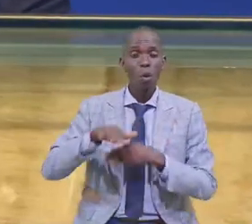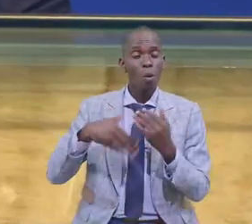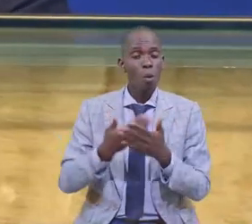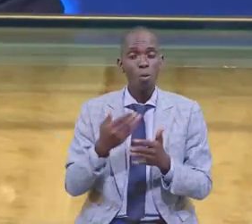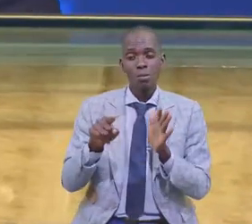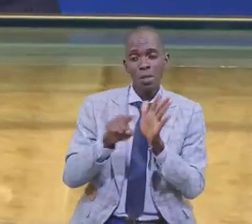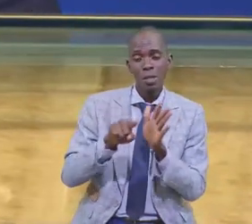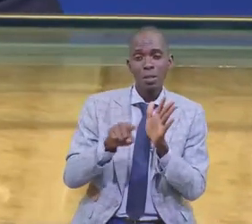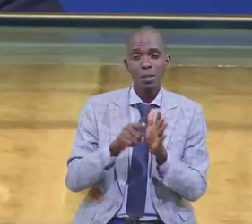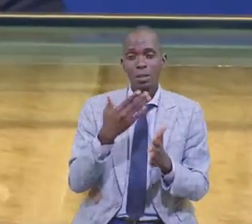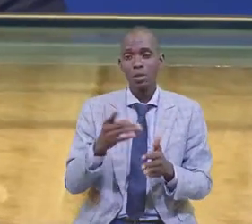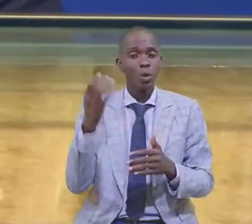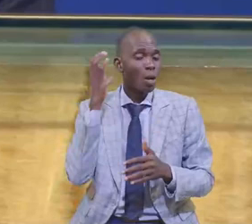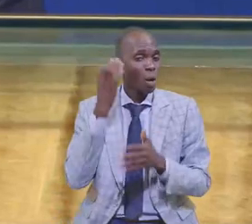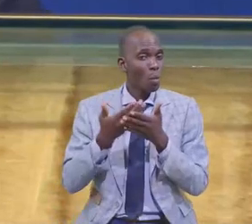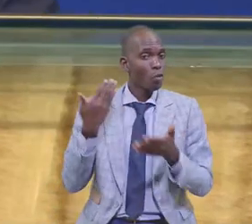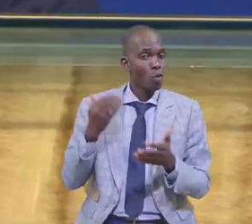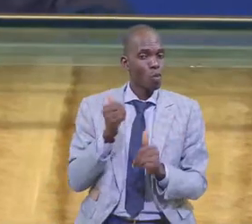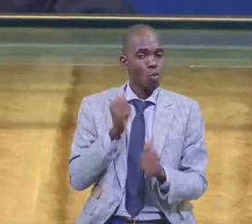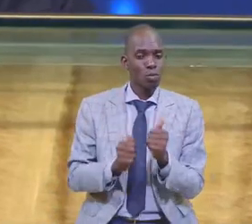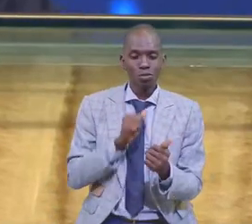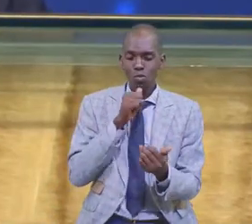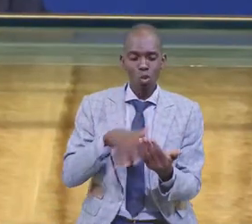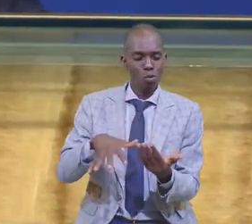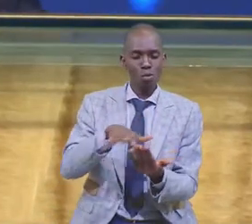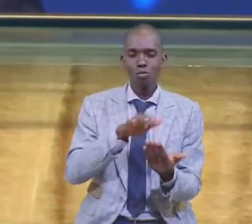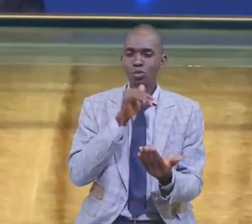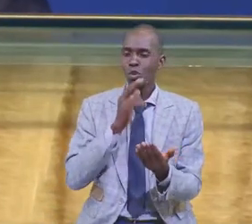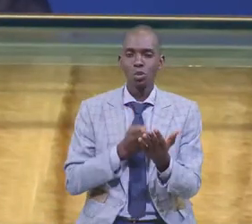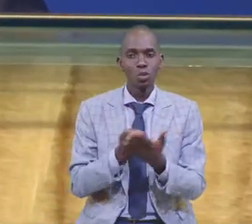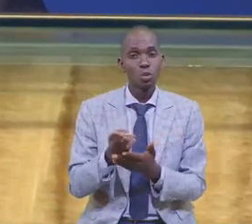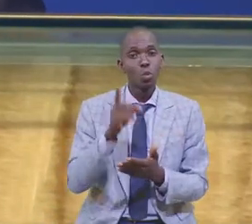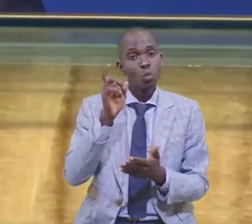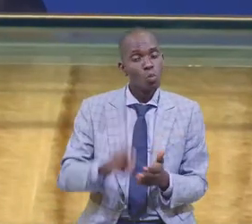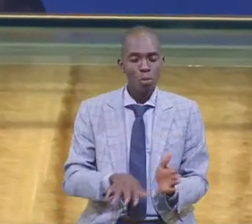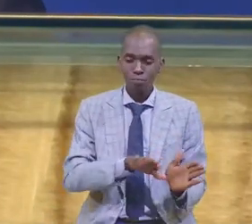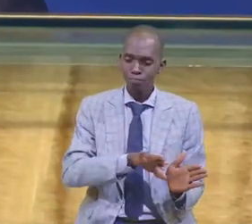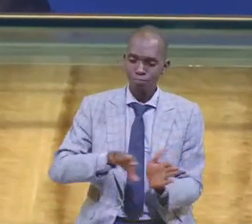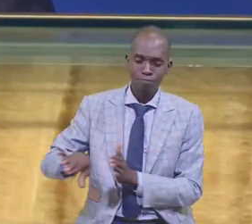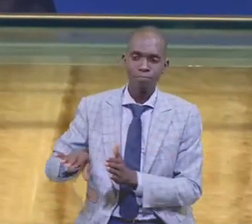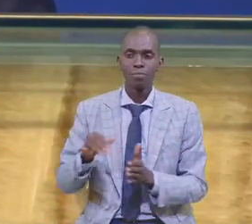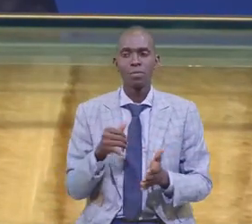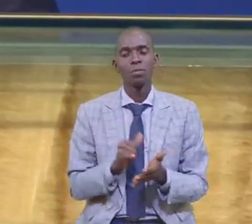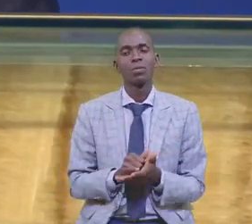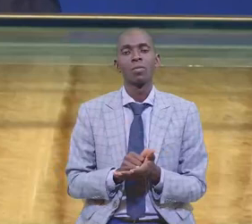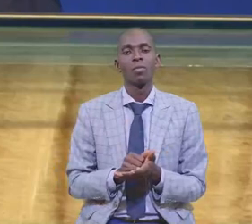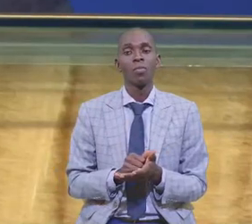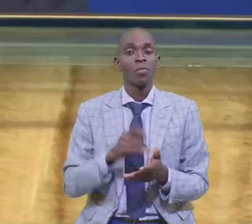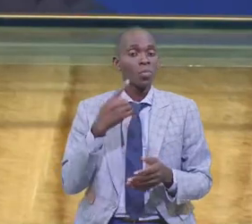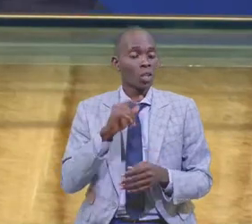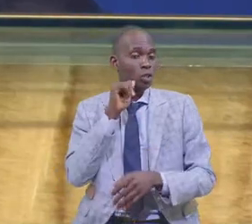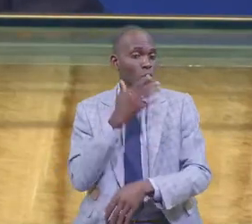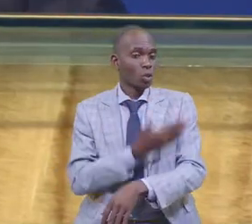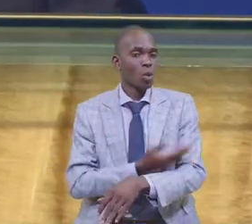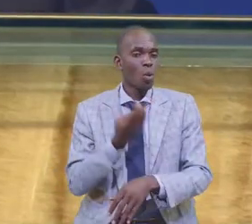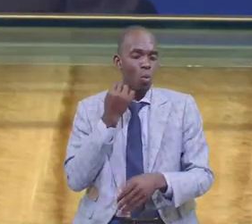choses-là que vous avez apprises, qui ne sont pas vérifiées en aucune manière, vous devez les abandonner. Sa fille